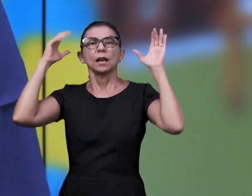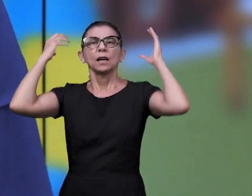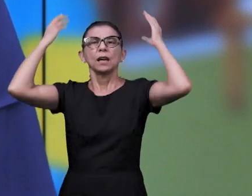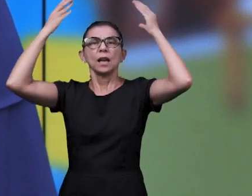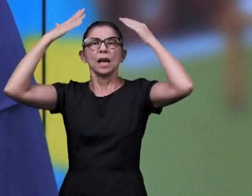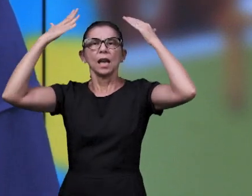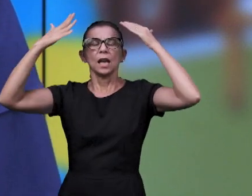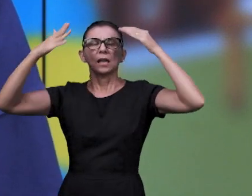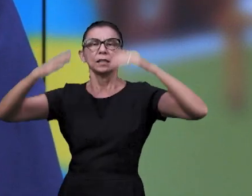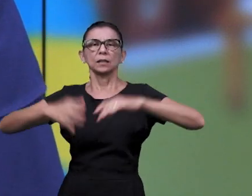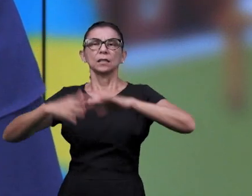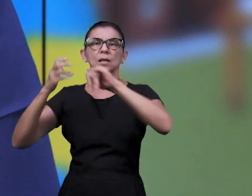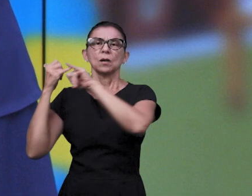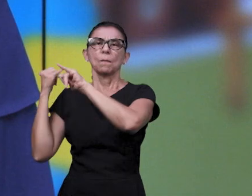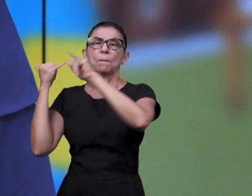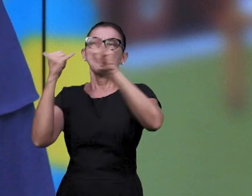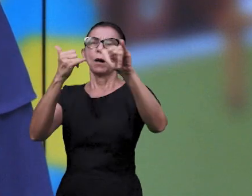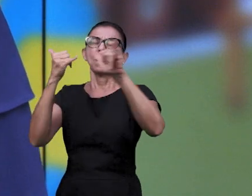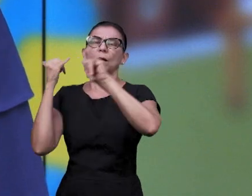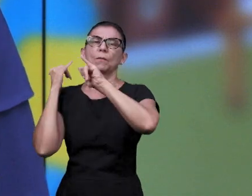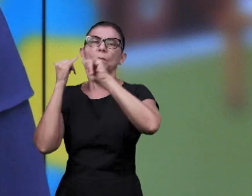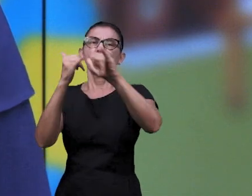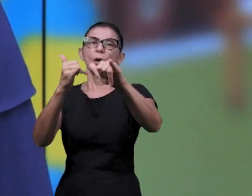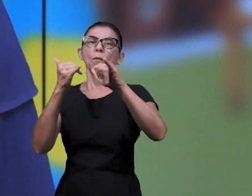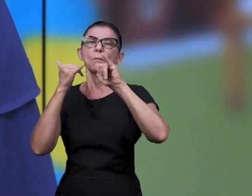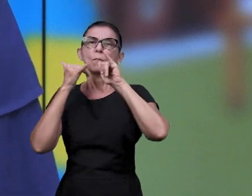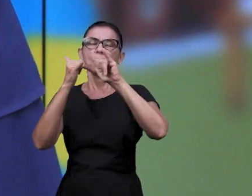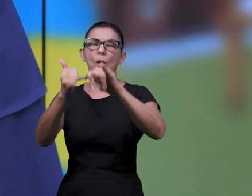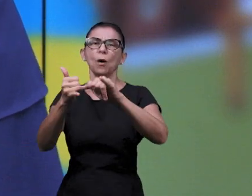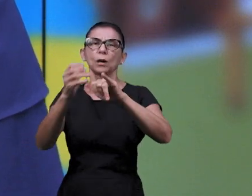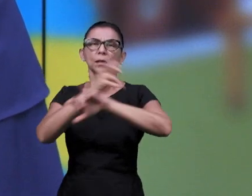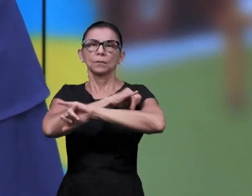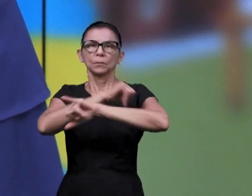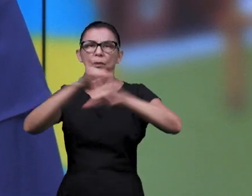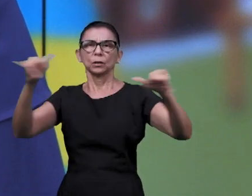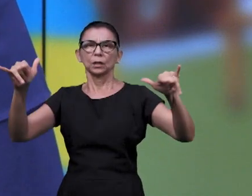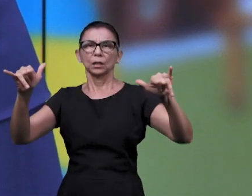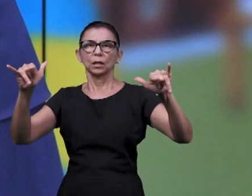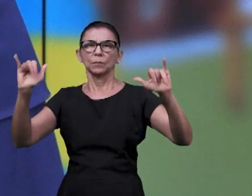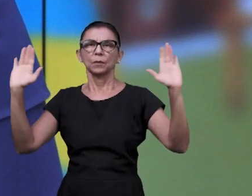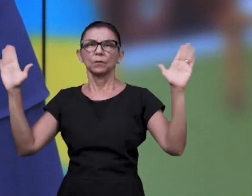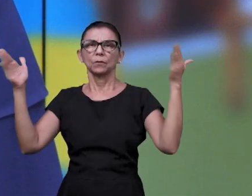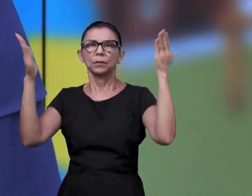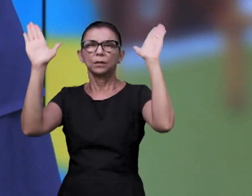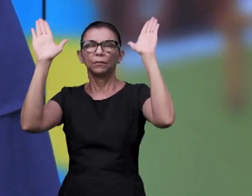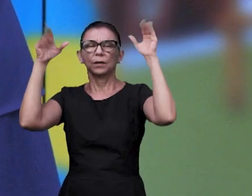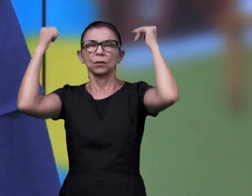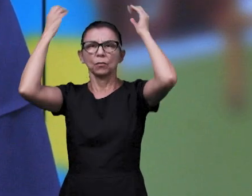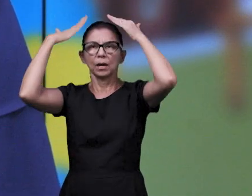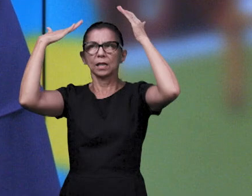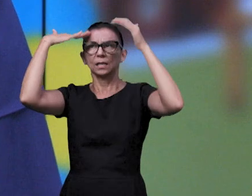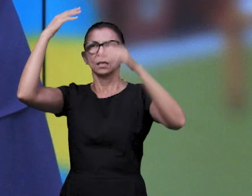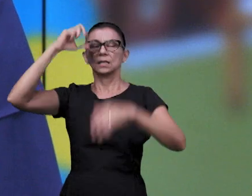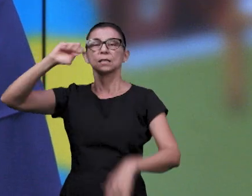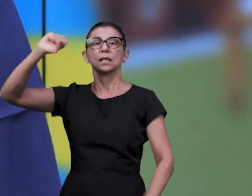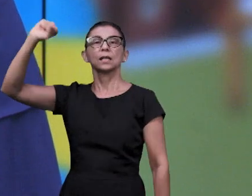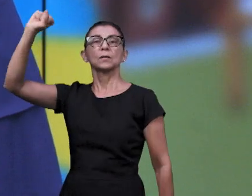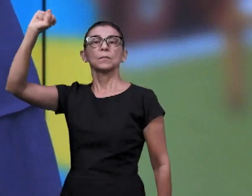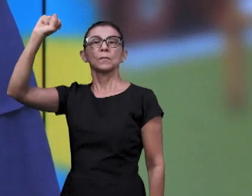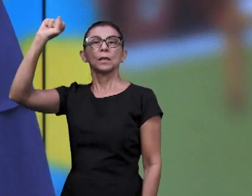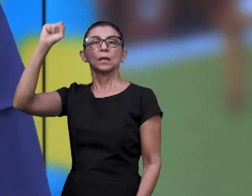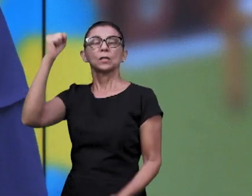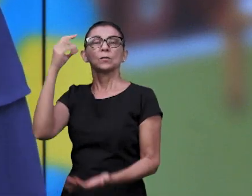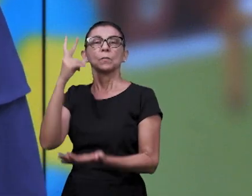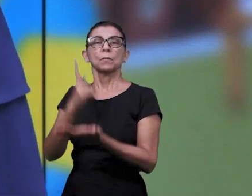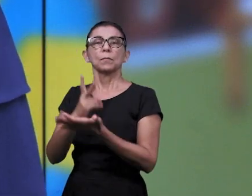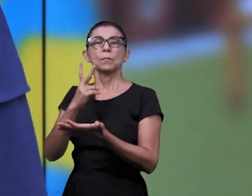dans le royaume « Vive le roi Salomon ». Et dans ce même jour, Salomon, il s'est assis sur le